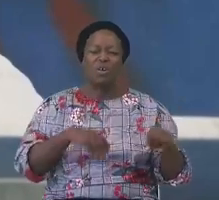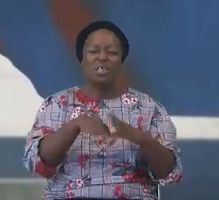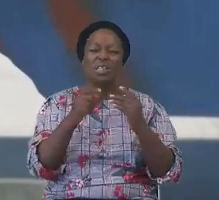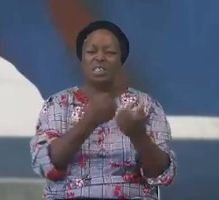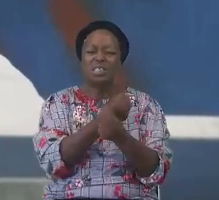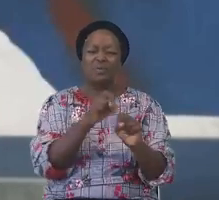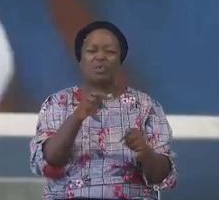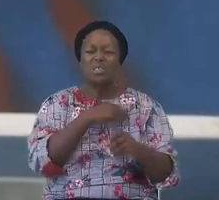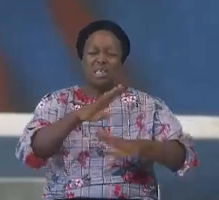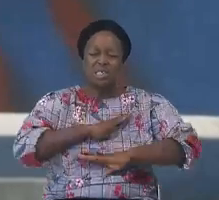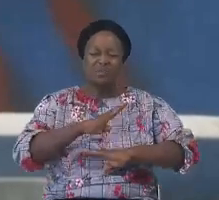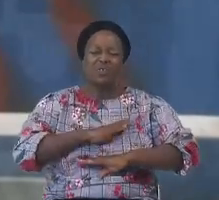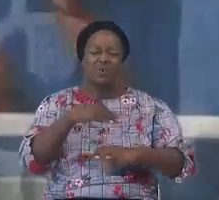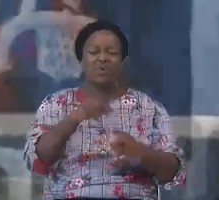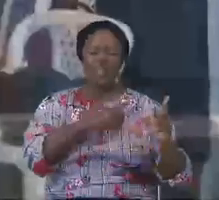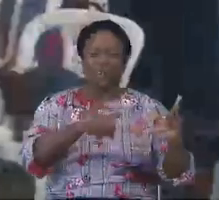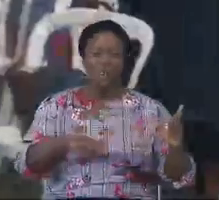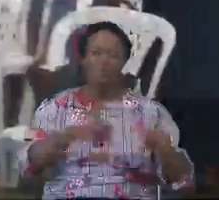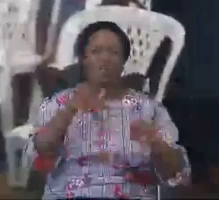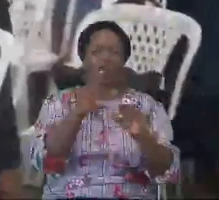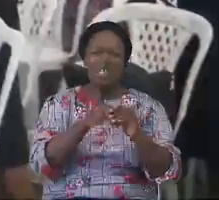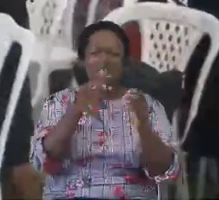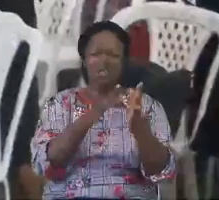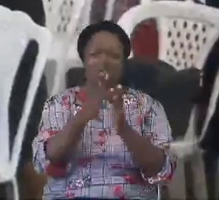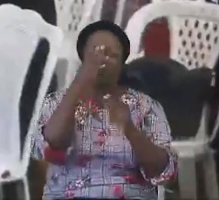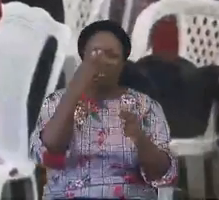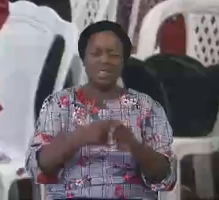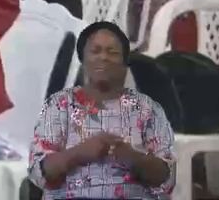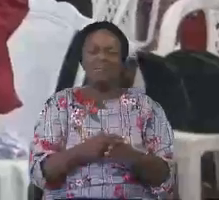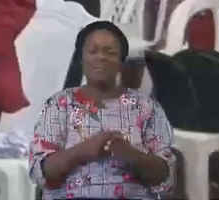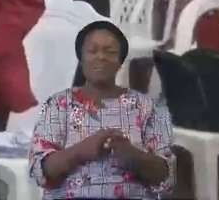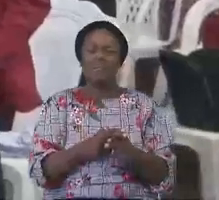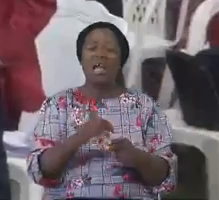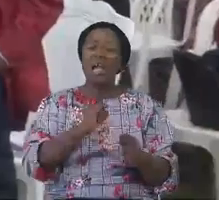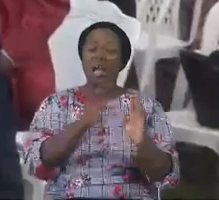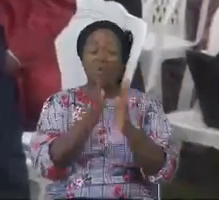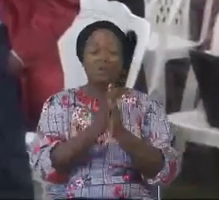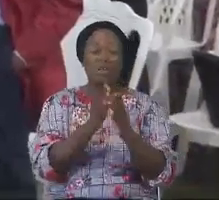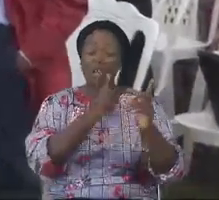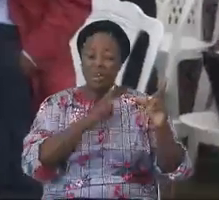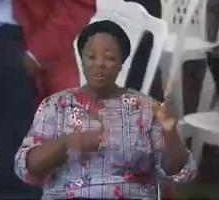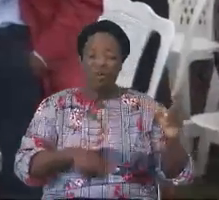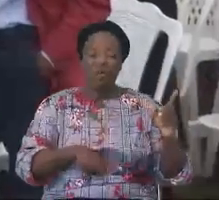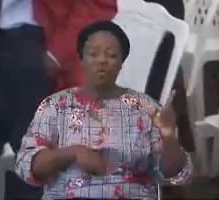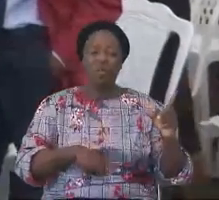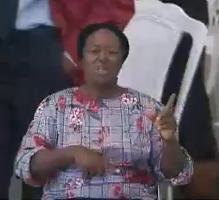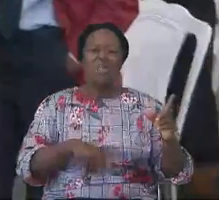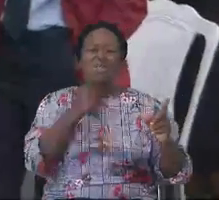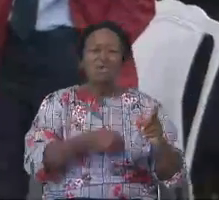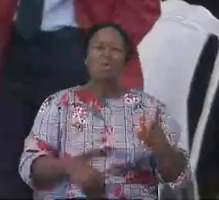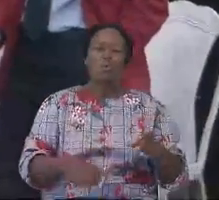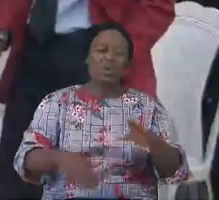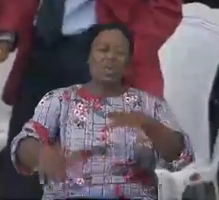Seigneur, dans la puissance du Seigneur, dans l'assurance du Seigneur, dans le salut, la satisfaction du Seigneur au nom